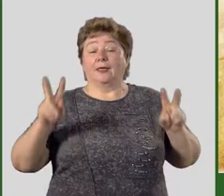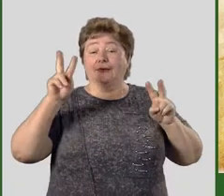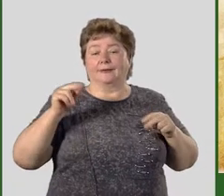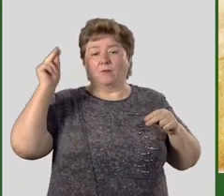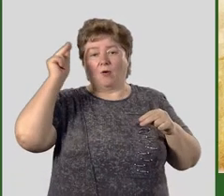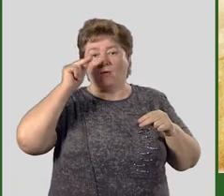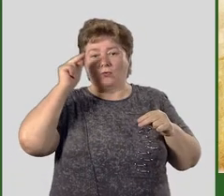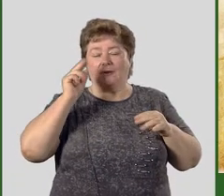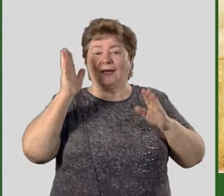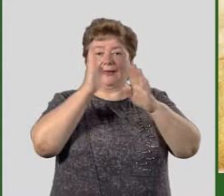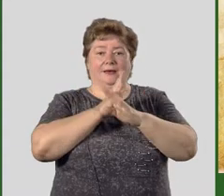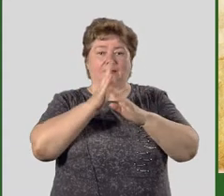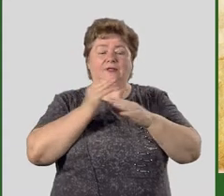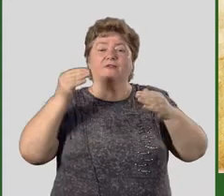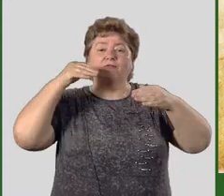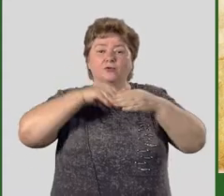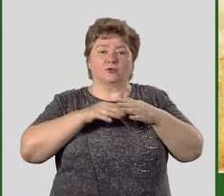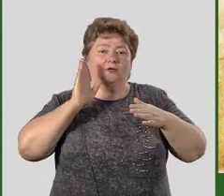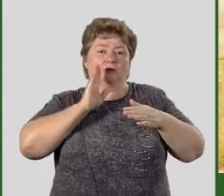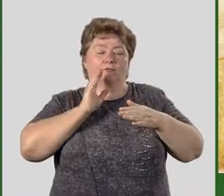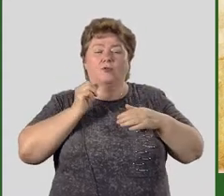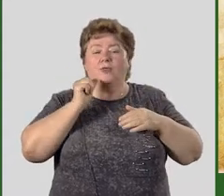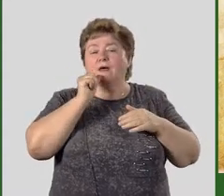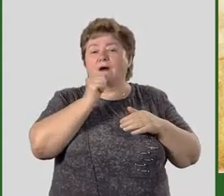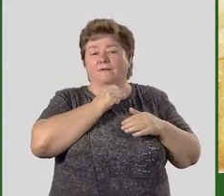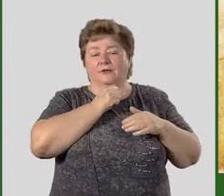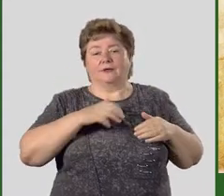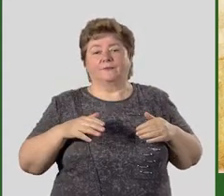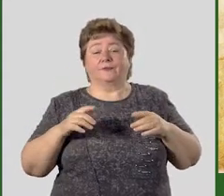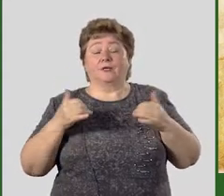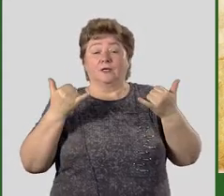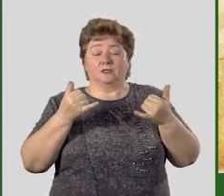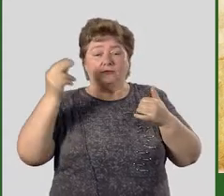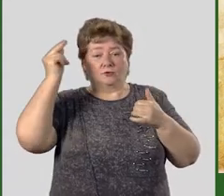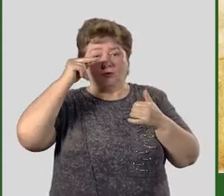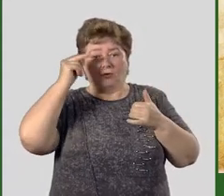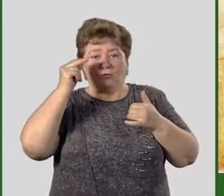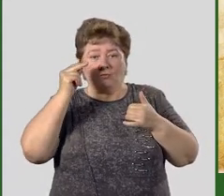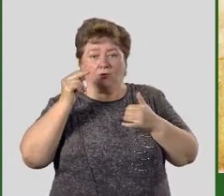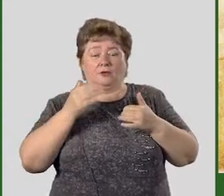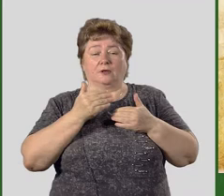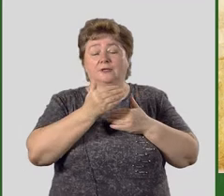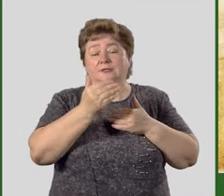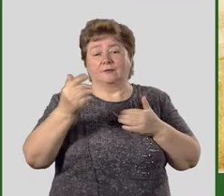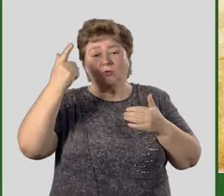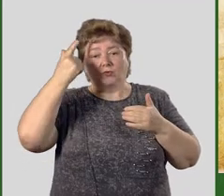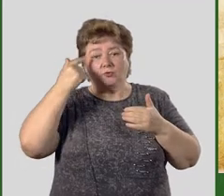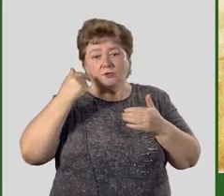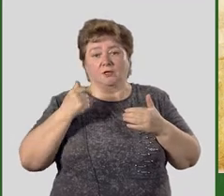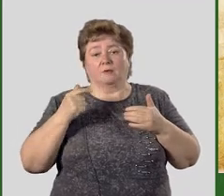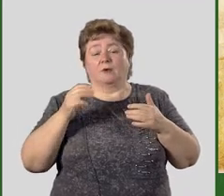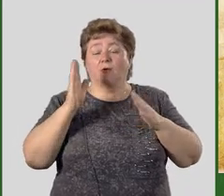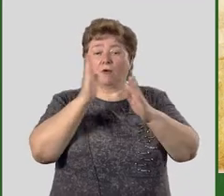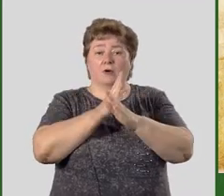Тема урока – климат и внутренние воды Африки. Сегодня на уроке мы с вами узнаем